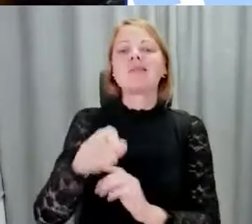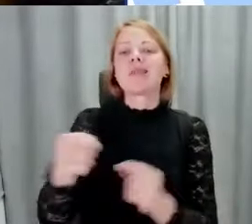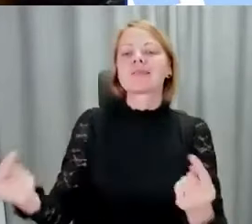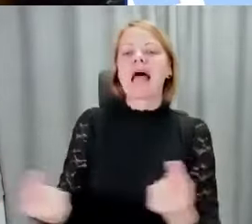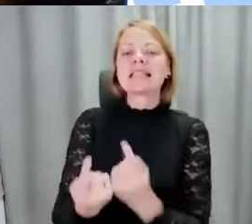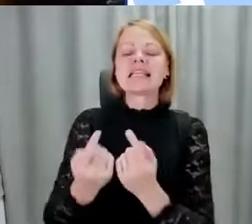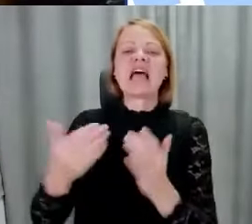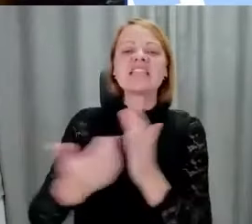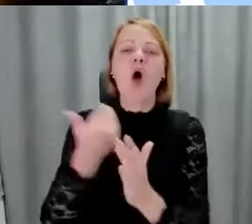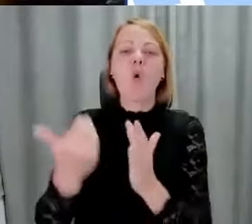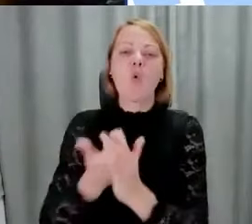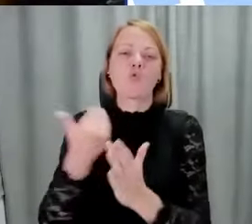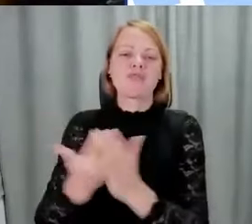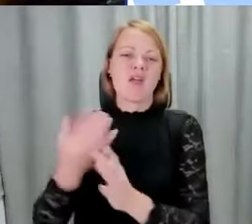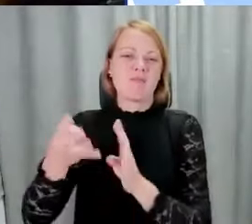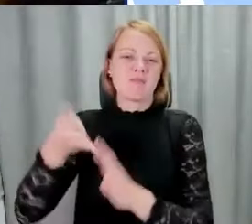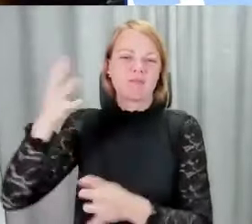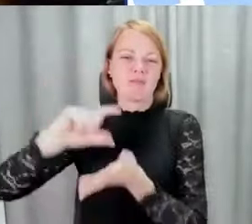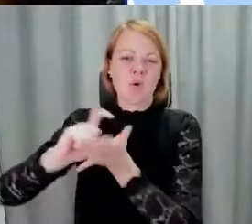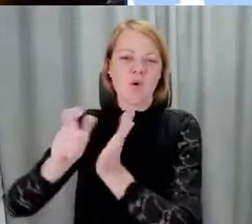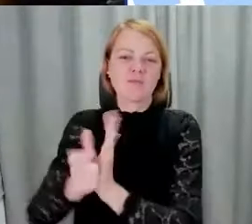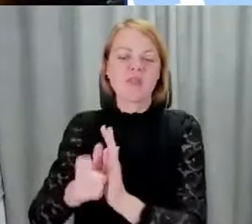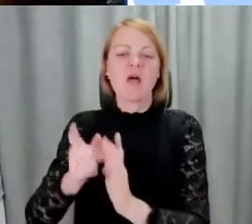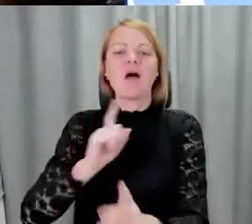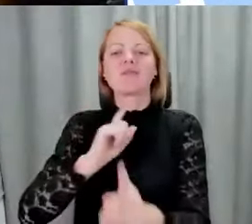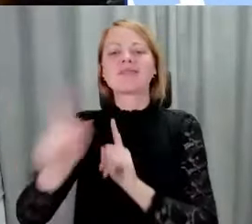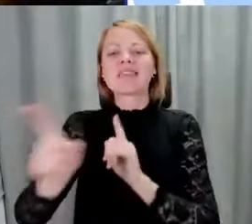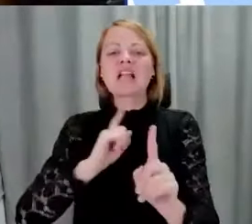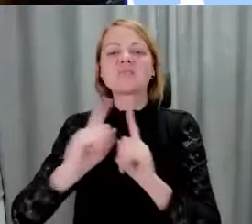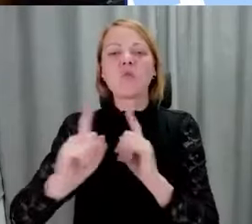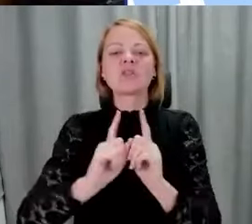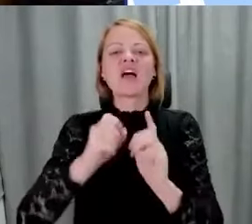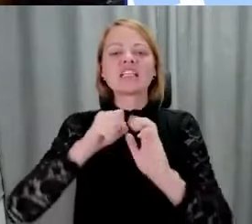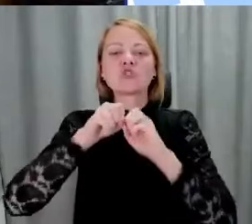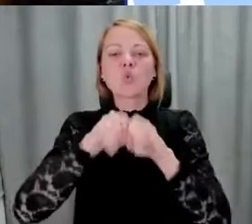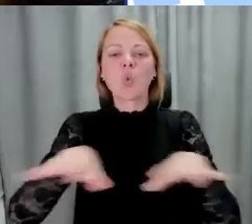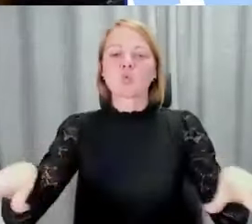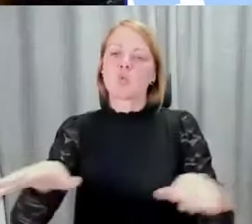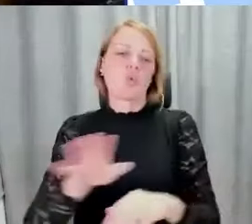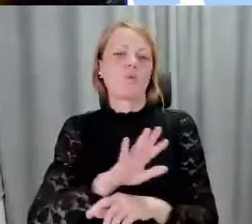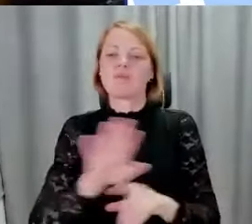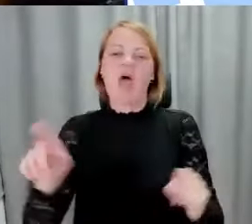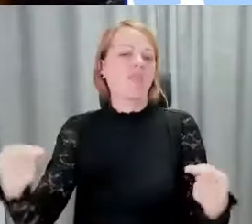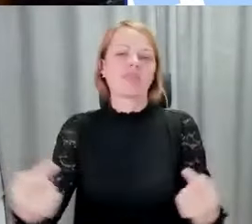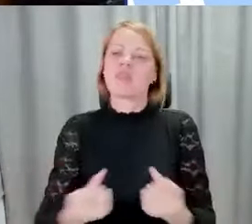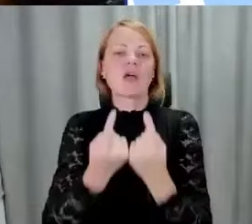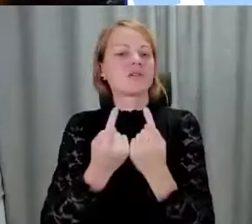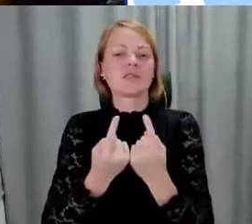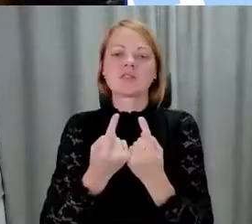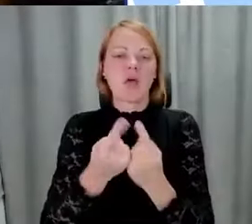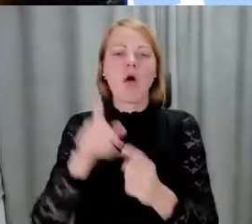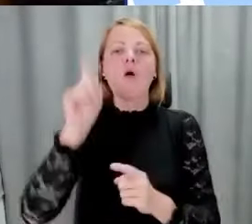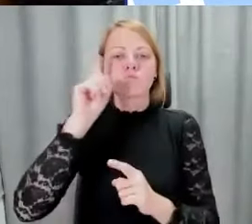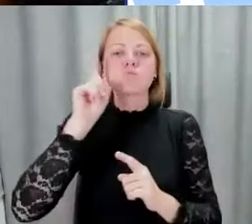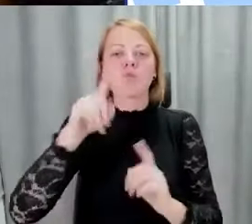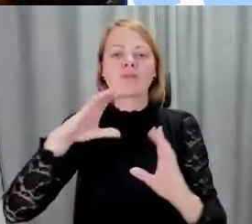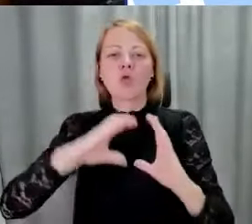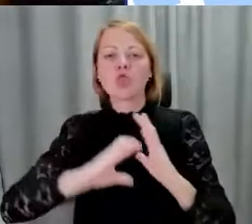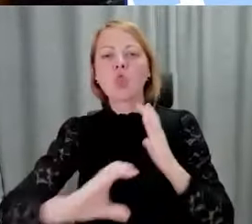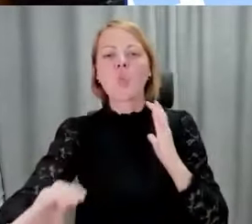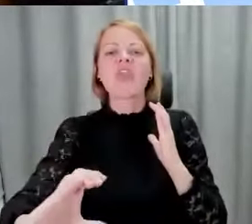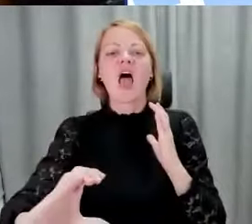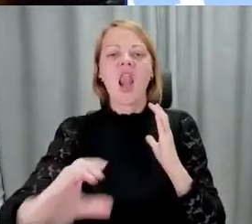ēkām, viņš neattiecās uz transporta infrastruktūru kā tādu. Protams, šie tuneļiem, es pieļauju